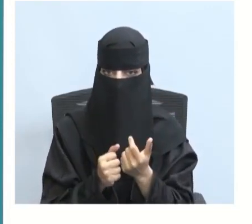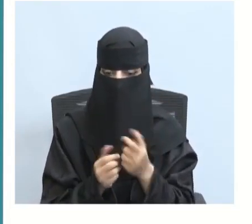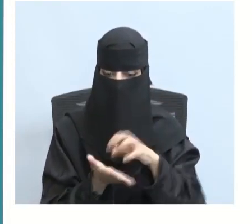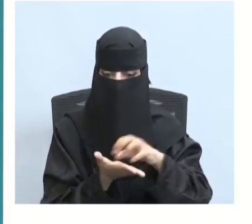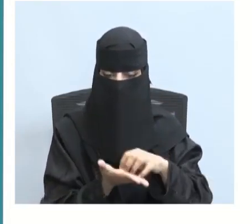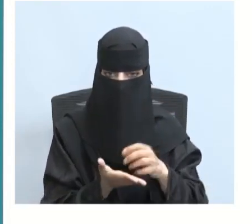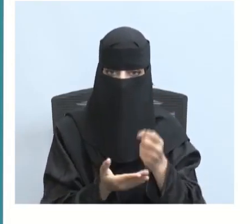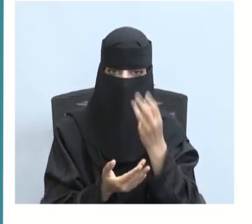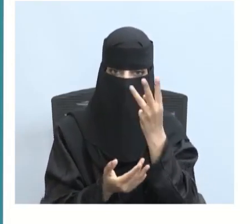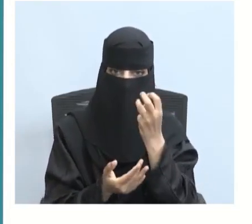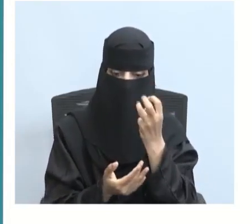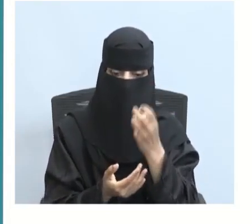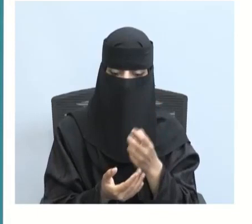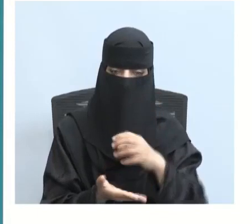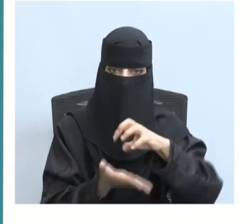30